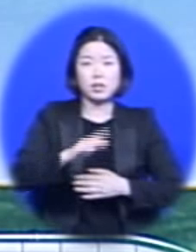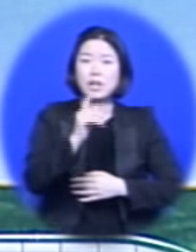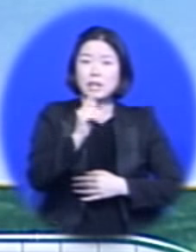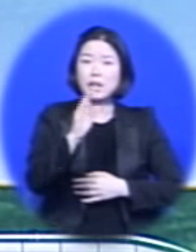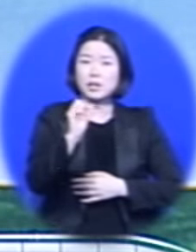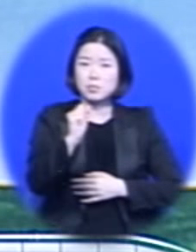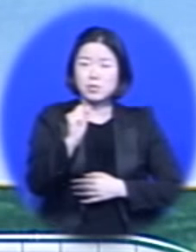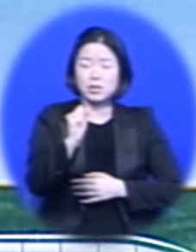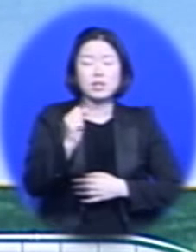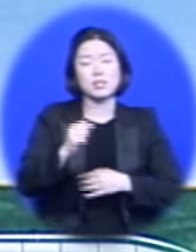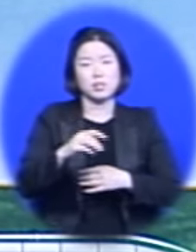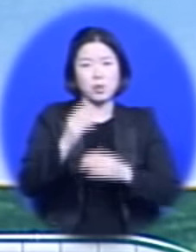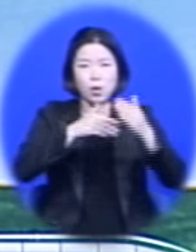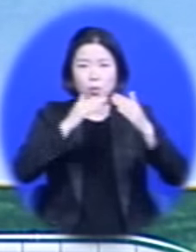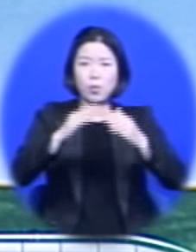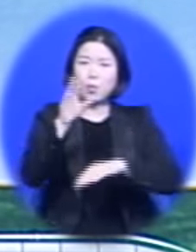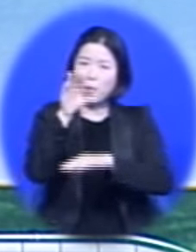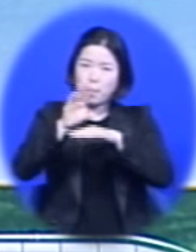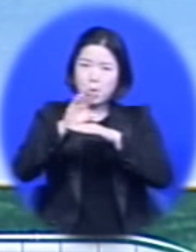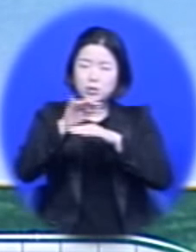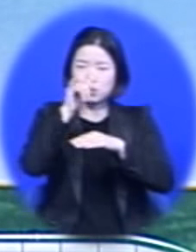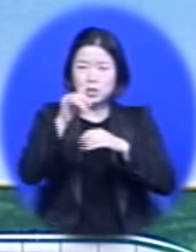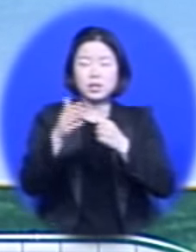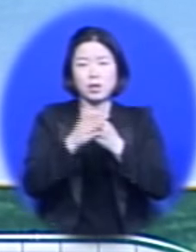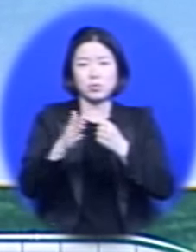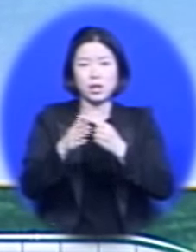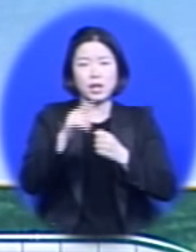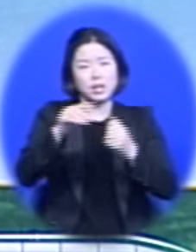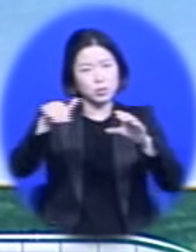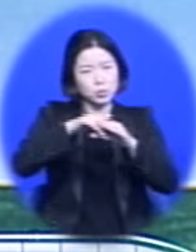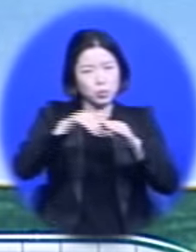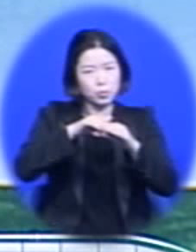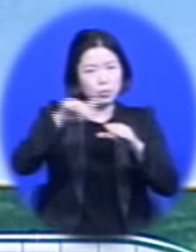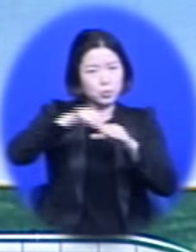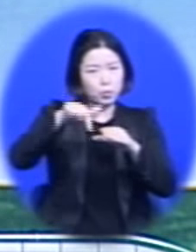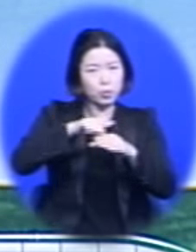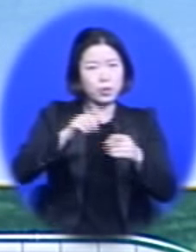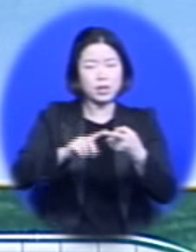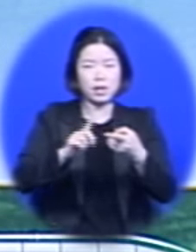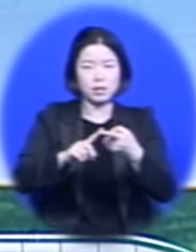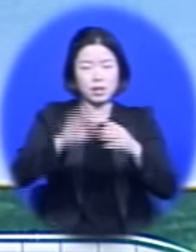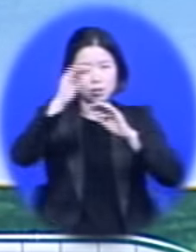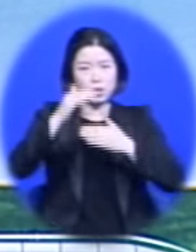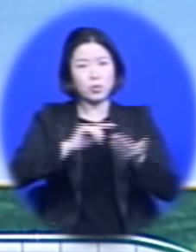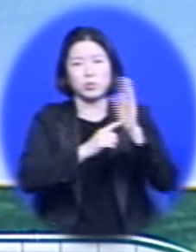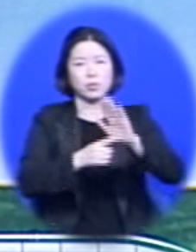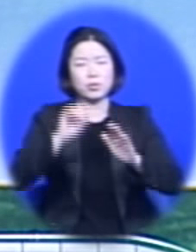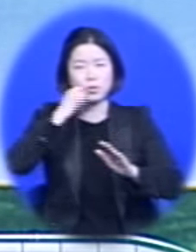KBS에서는 공영방송이라 그런 내용은 방영할 수가 없다고 그래서 성공한 내용만 소개를 했습니다.